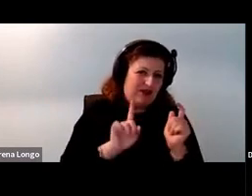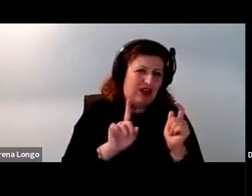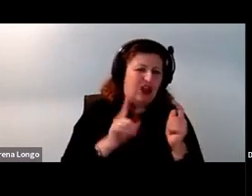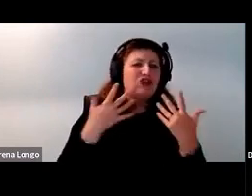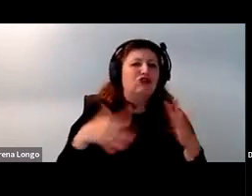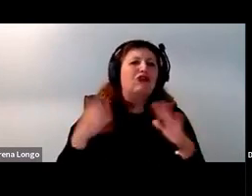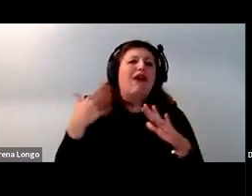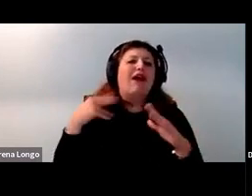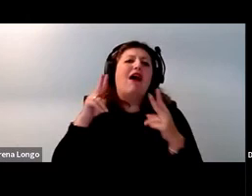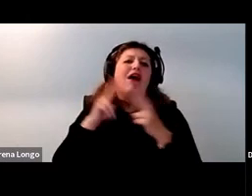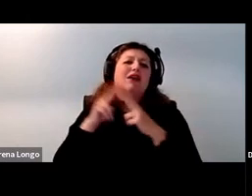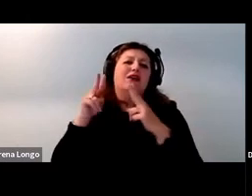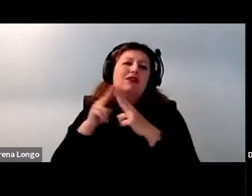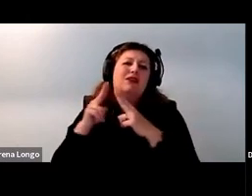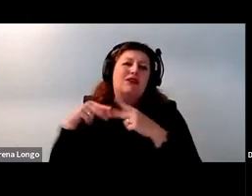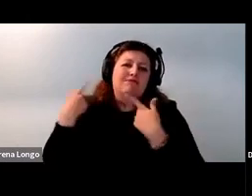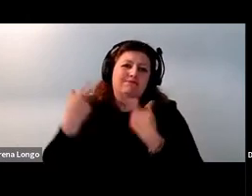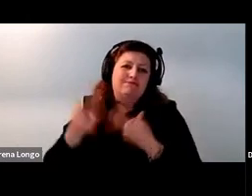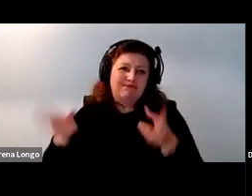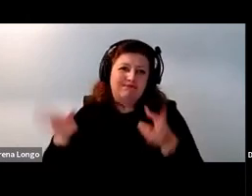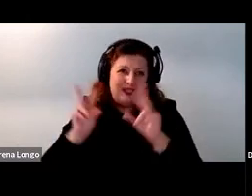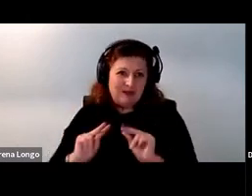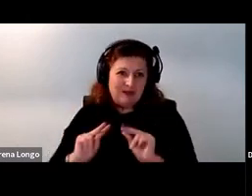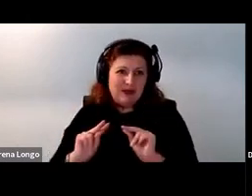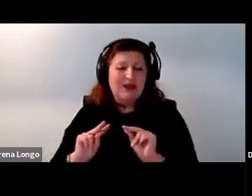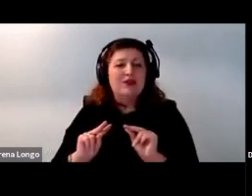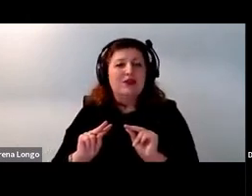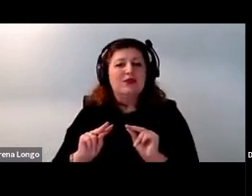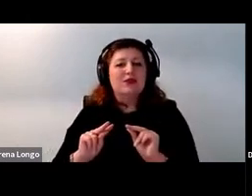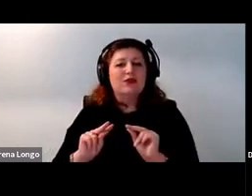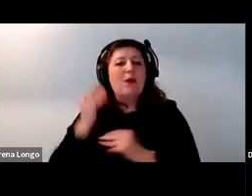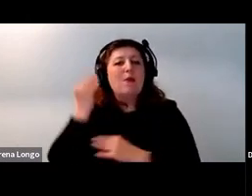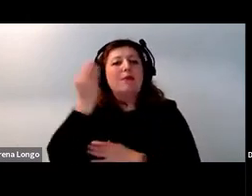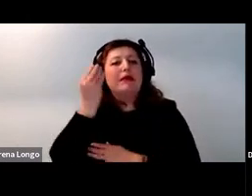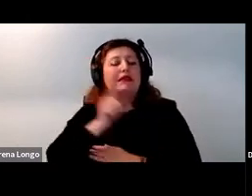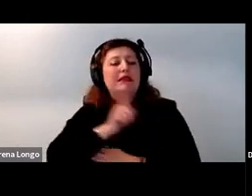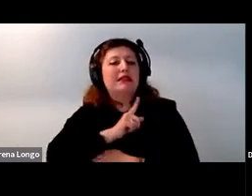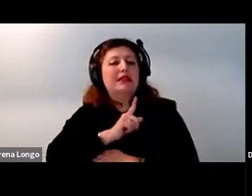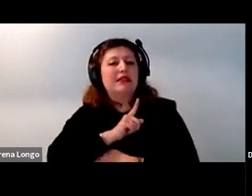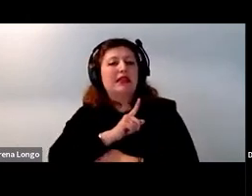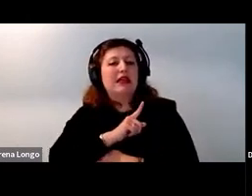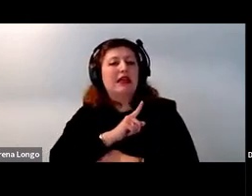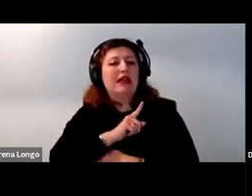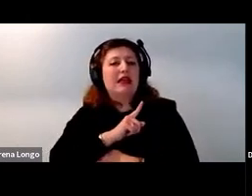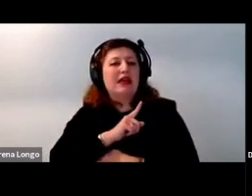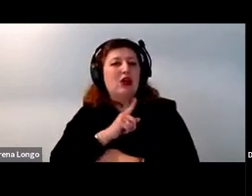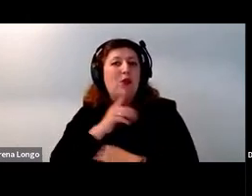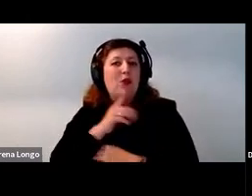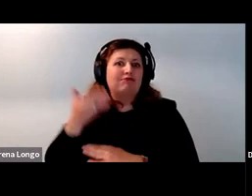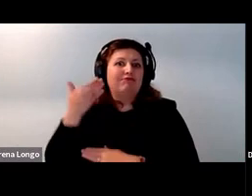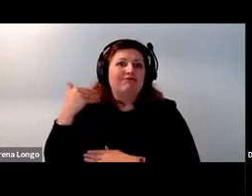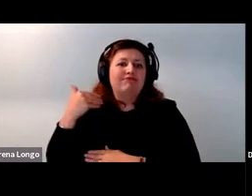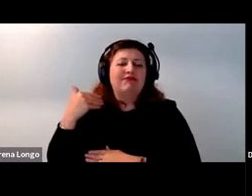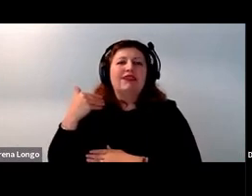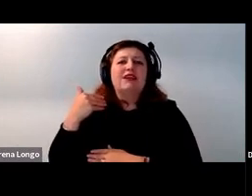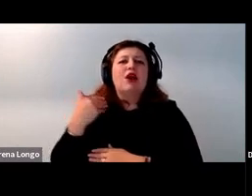incontri. Ritorno sulla considerazione iniziale. Mi è piaciuta molto la proposta di